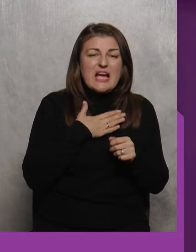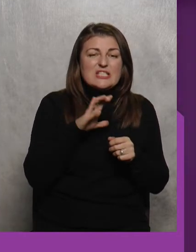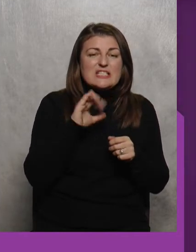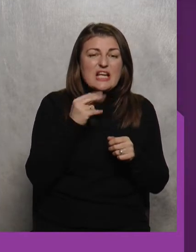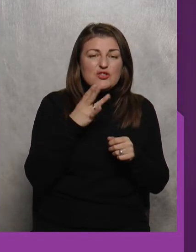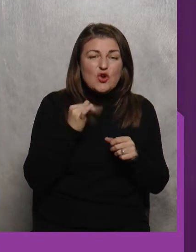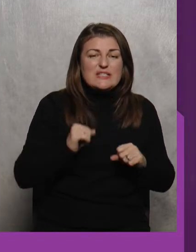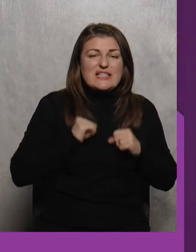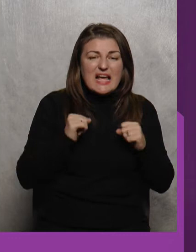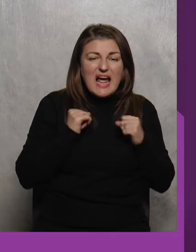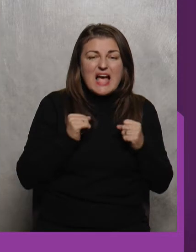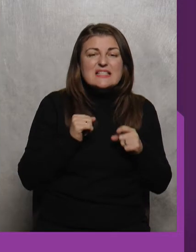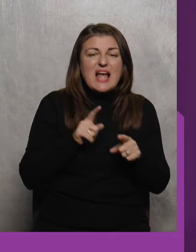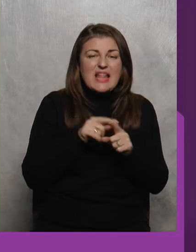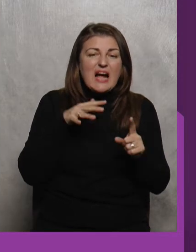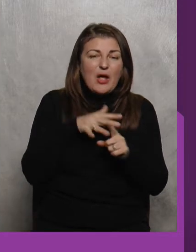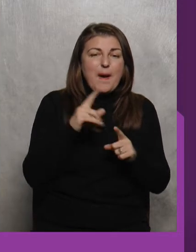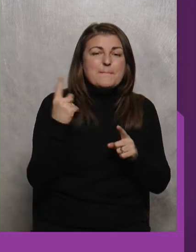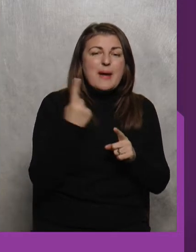Сашко старається атакувати